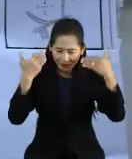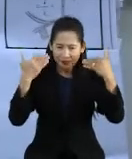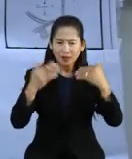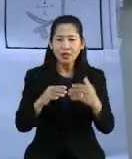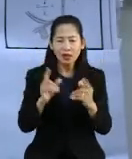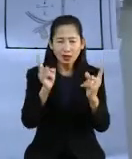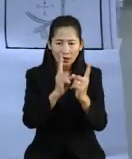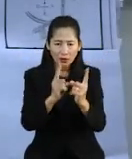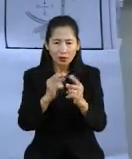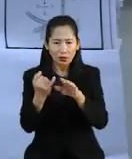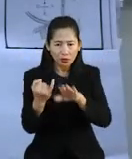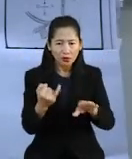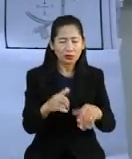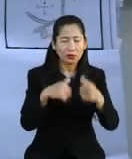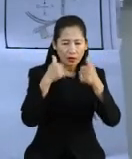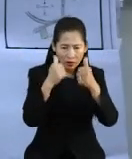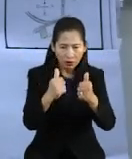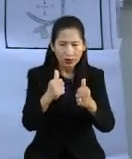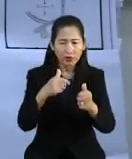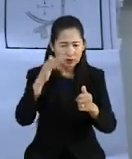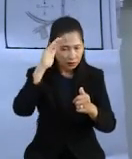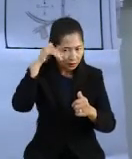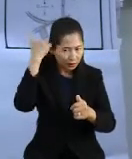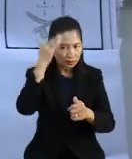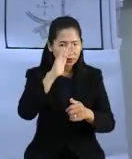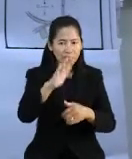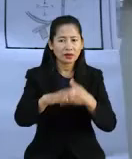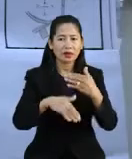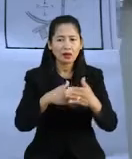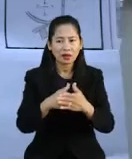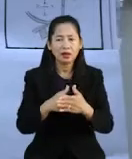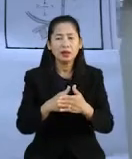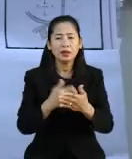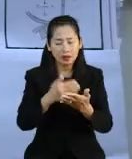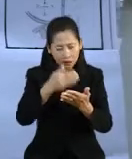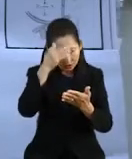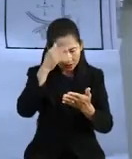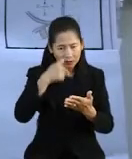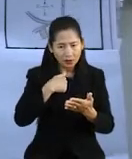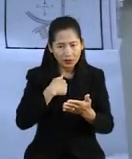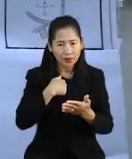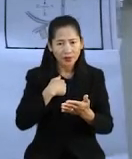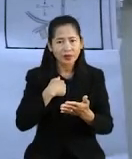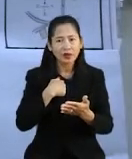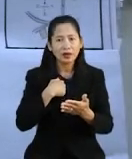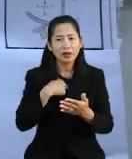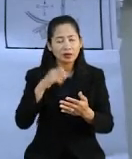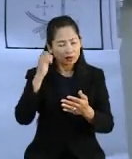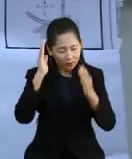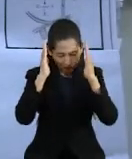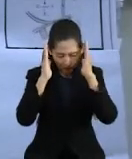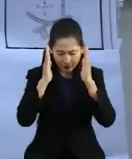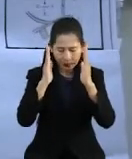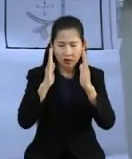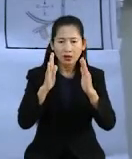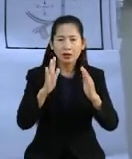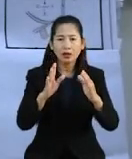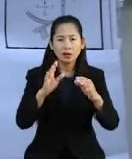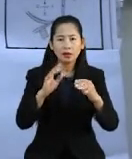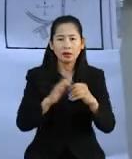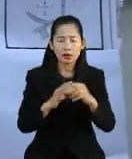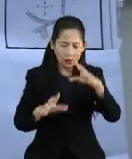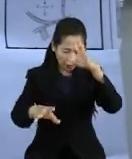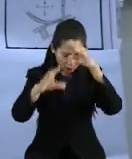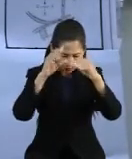ná đại chuộc khám anh là o là biếp nì chà nè cụ xong khâm tha con ở đây chết xa rồi chà đang vô chất tục đạn chà khăn